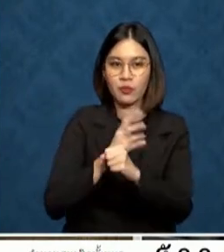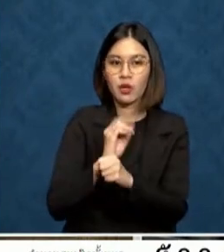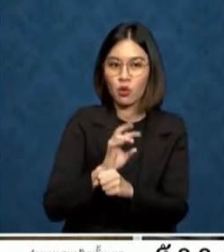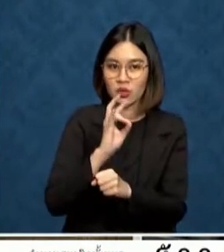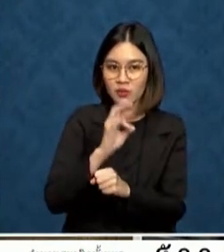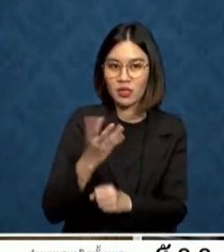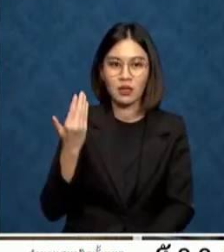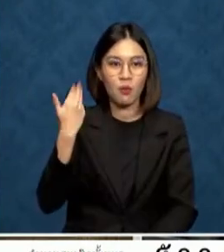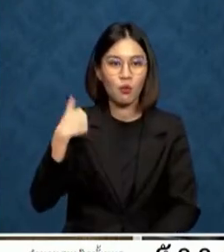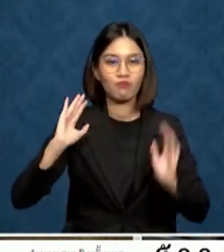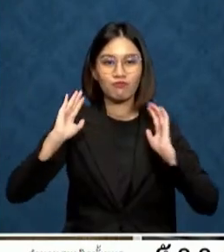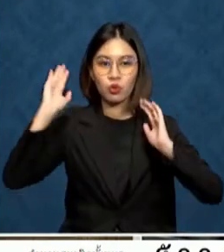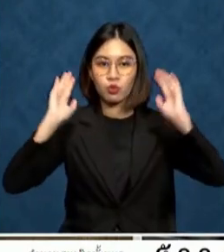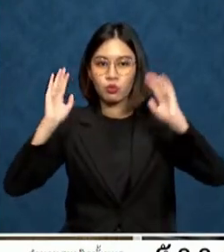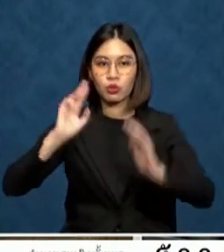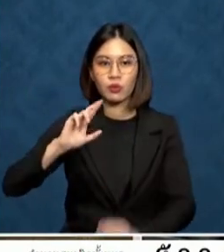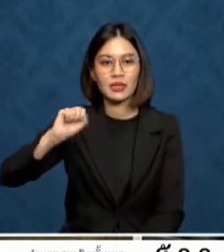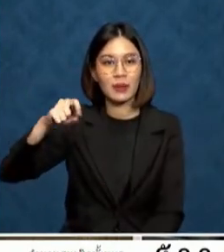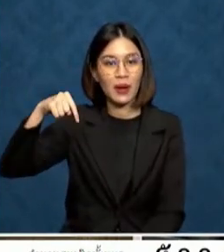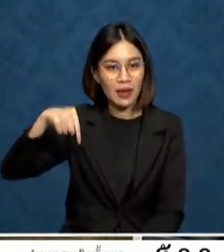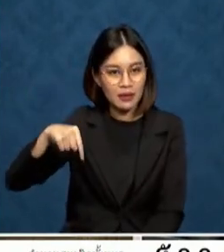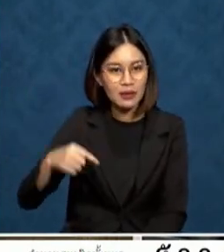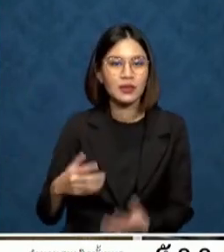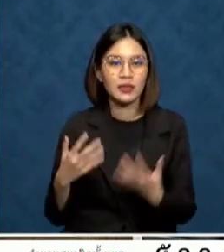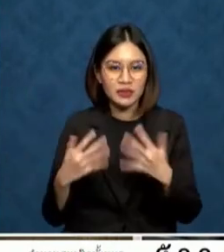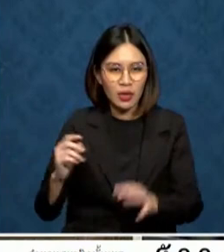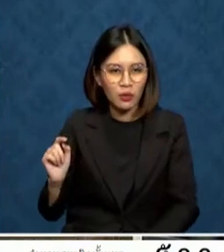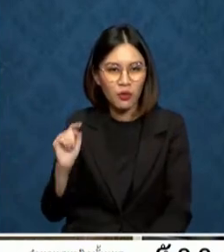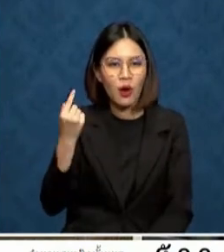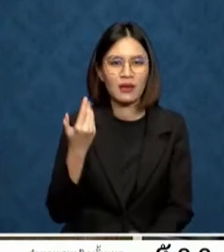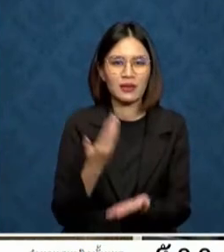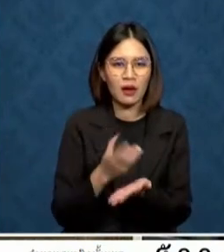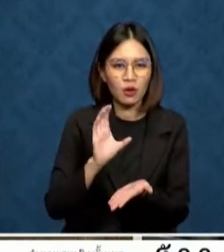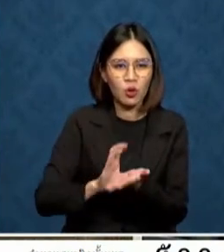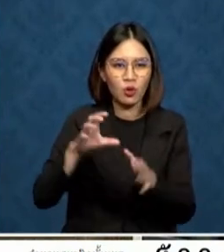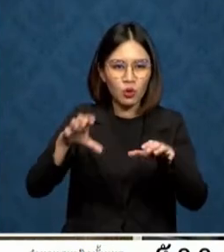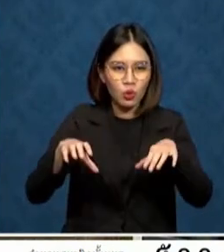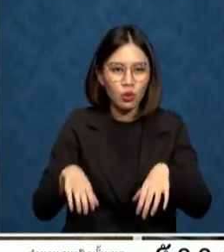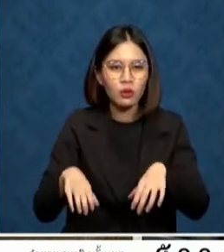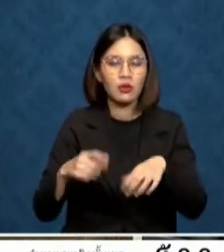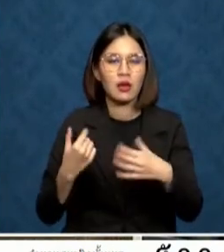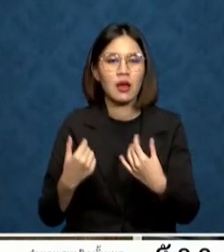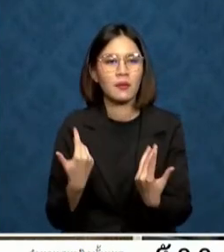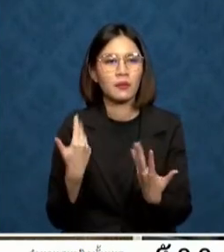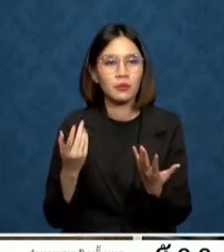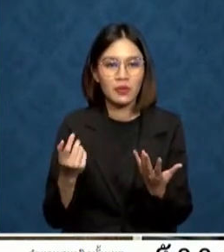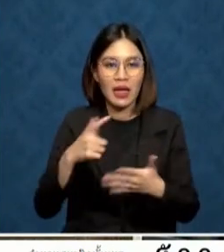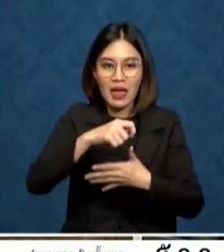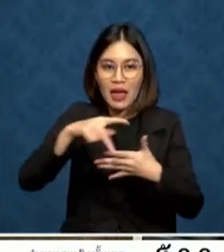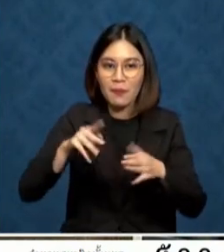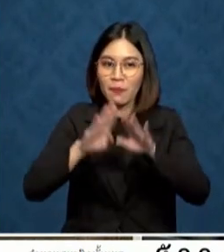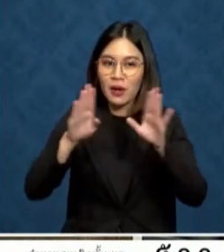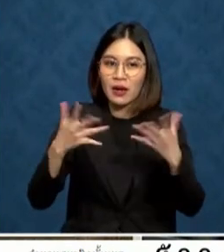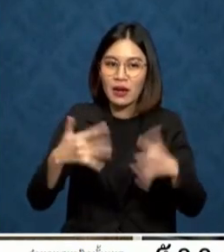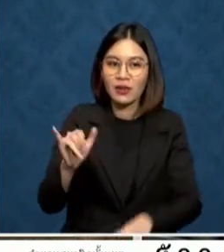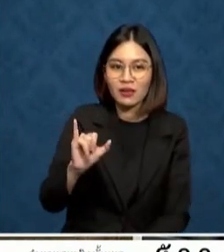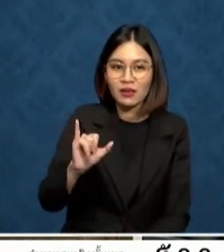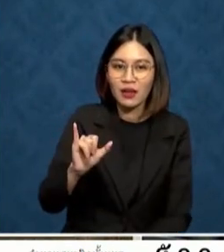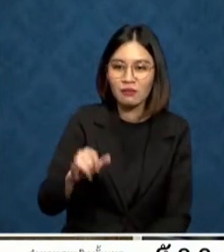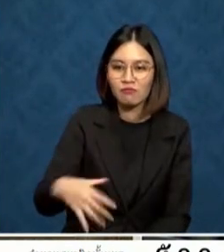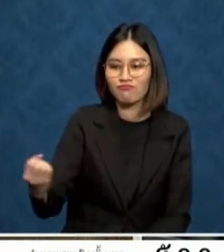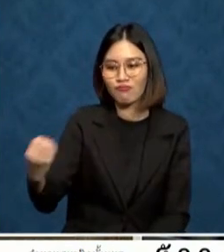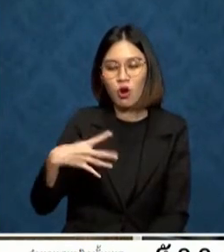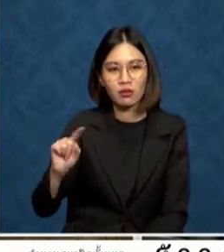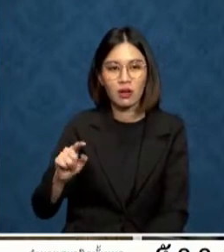เราโหวตกันอยู่ในสภานะครับล่าสุดผมเจอกองทุนหมู่บ้านครับถามว่าโครงการนี้เป็นไงแล้วบ้างแอปเปิดตัวเมื่อไหร่กองทุนมบ้านบอกว่า